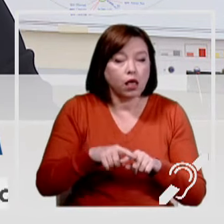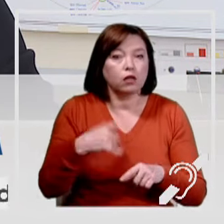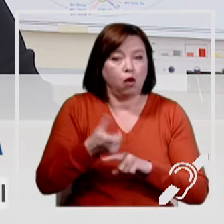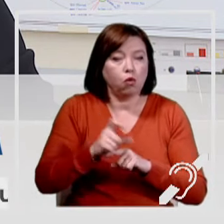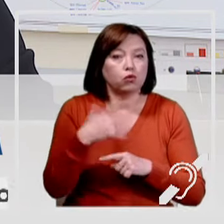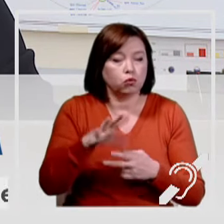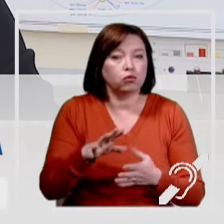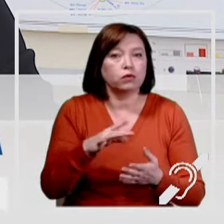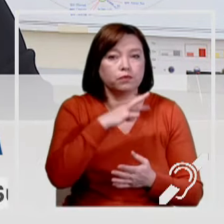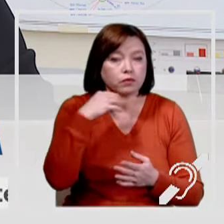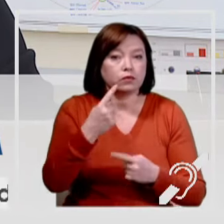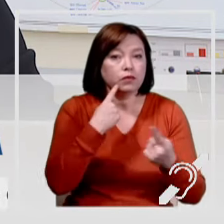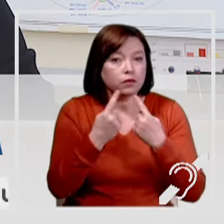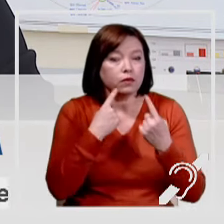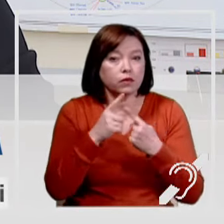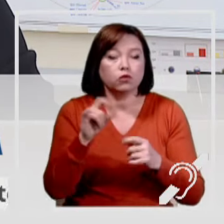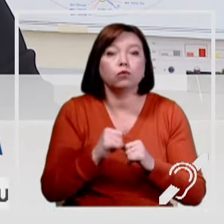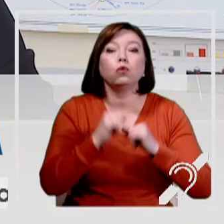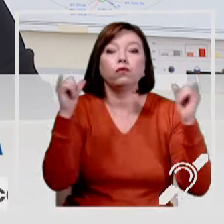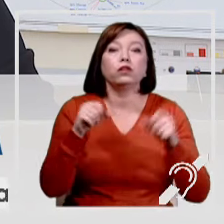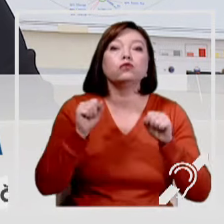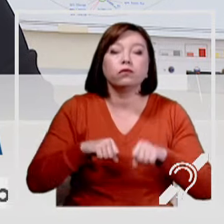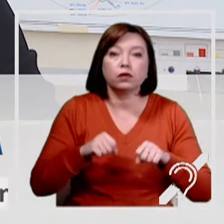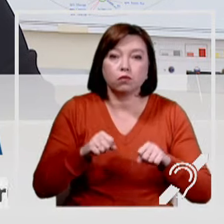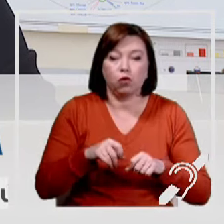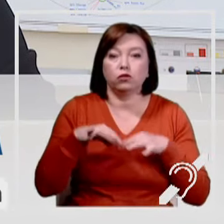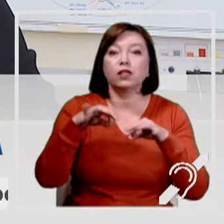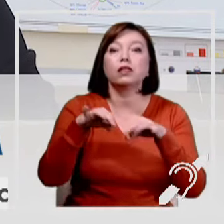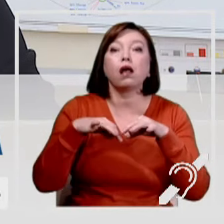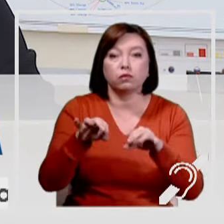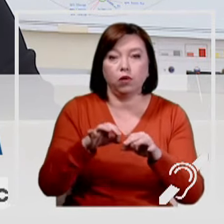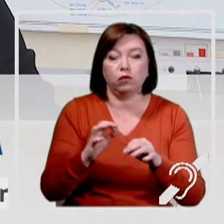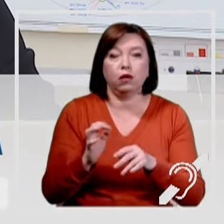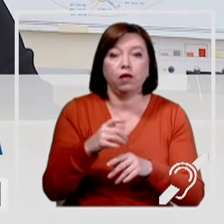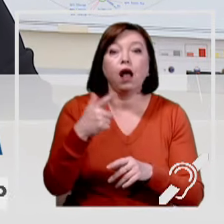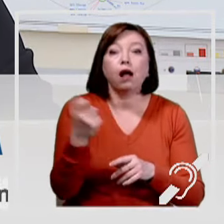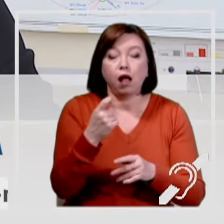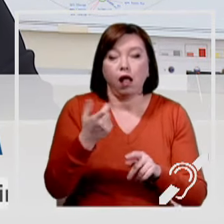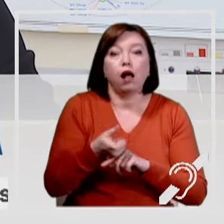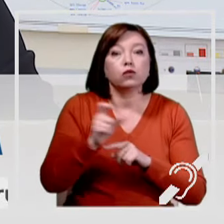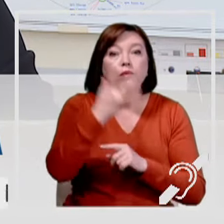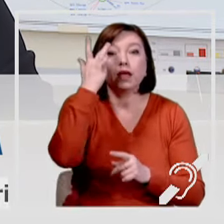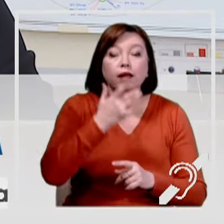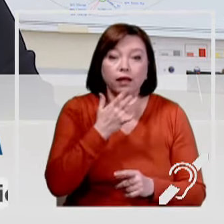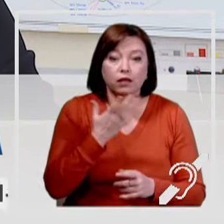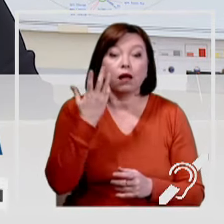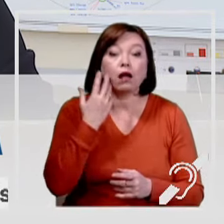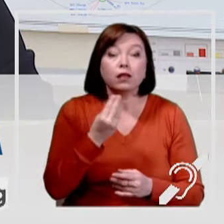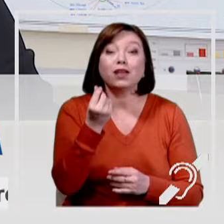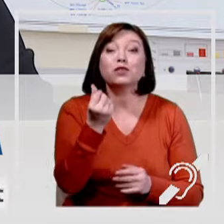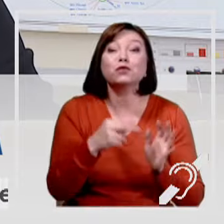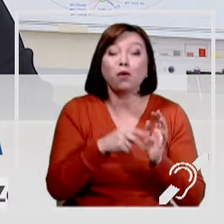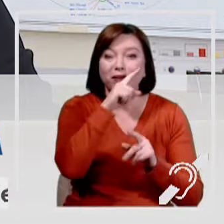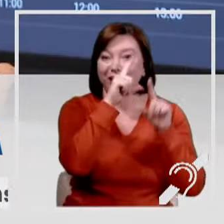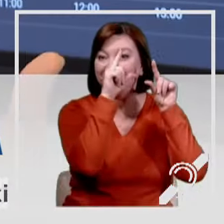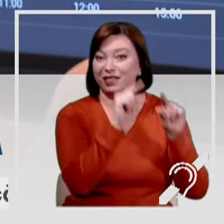intens pentru a mări capacitatea de transportare a gazelor pe timp de vară, în special pentru atunci când prețurile la bursă